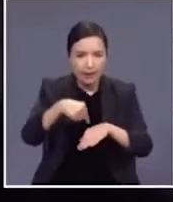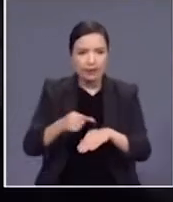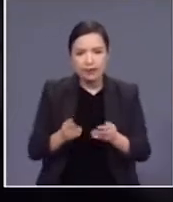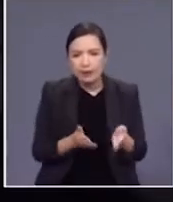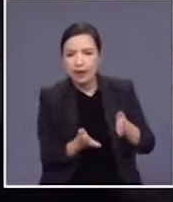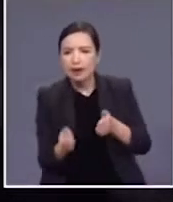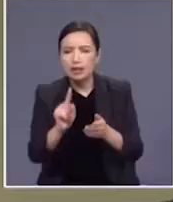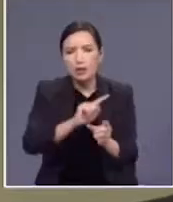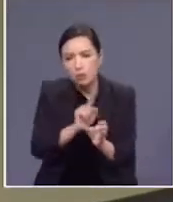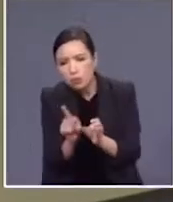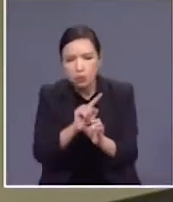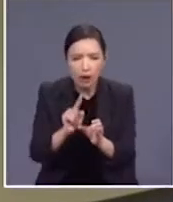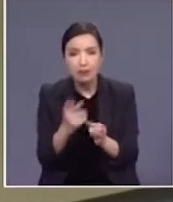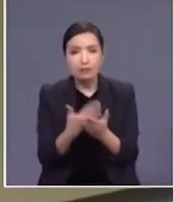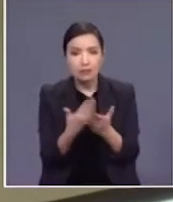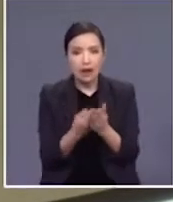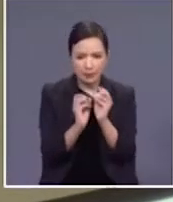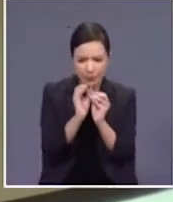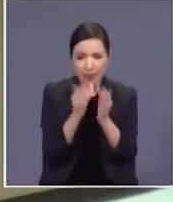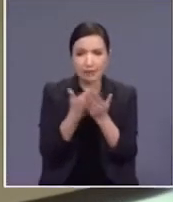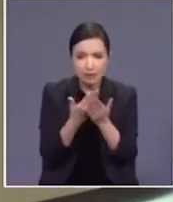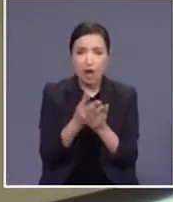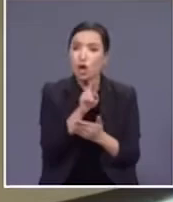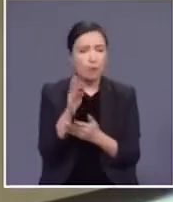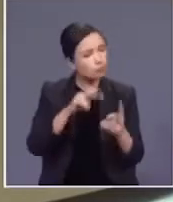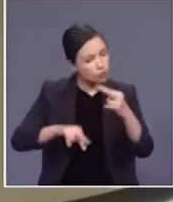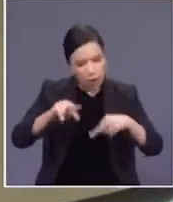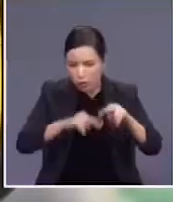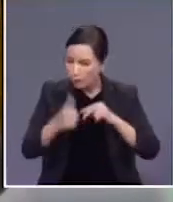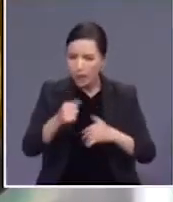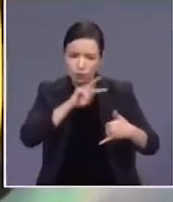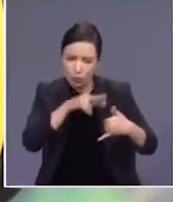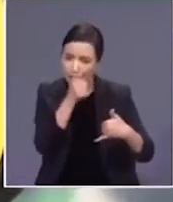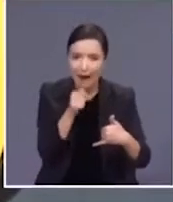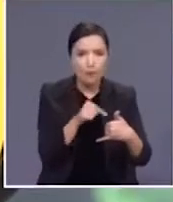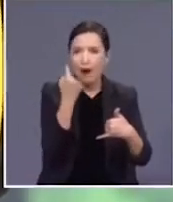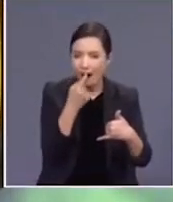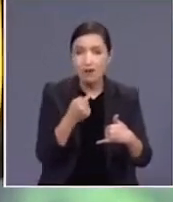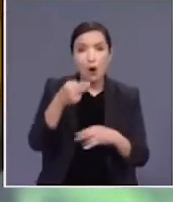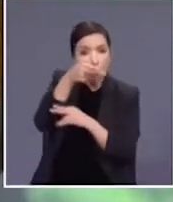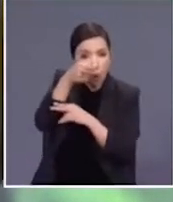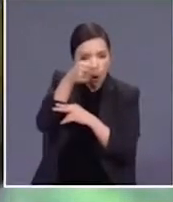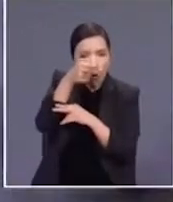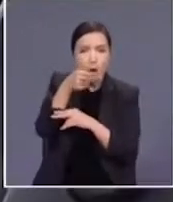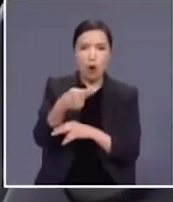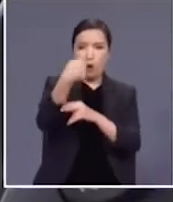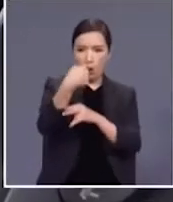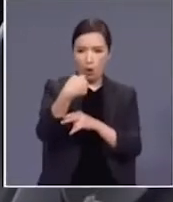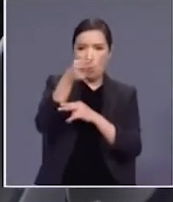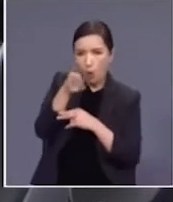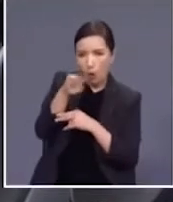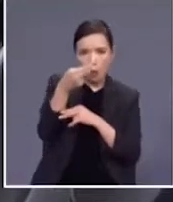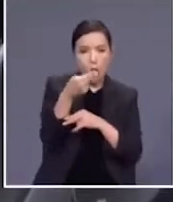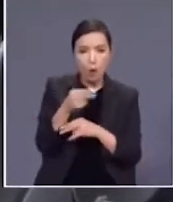ความเร็วรถค่าโดยสารจากมิเตอร์เพราะมีระบบตรวจสอบตัวตนผู้ขับรถได้อีกด้วยกล้องบันทึกภาพเหตุการณ์ภายในรถแบบ snapshot และ